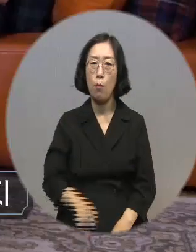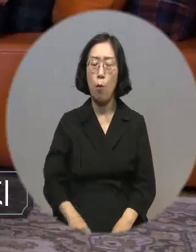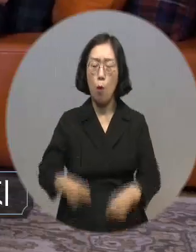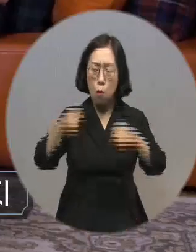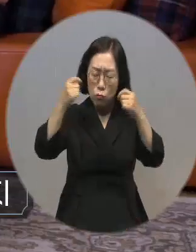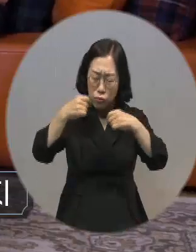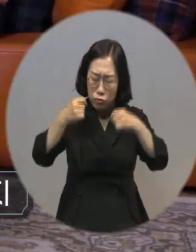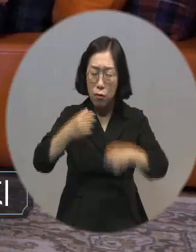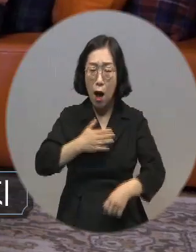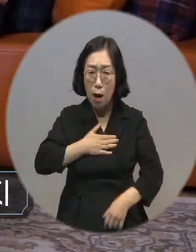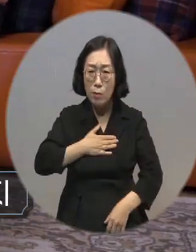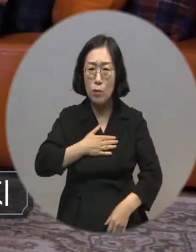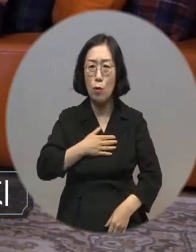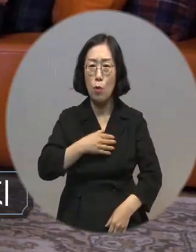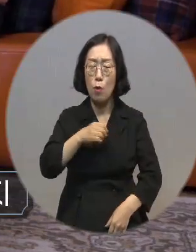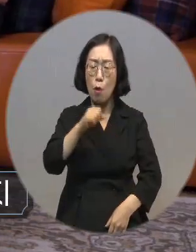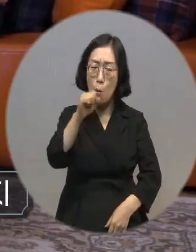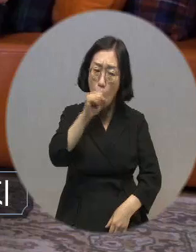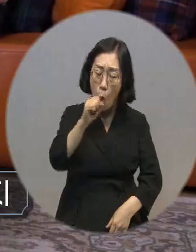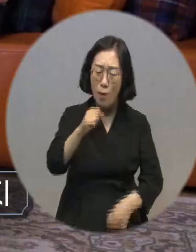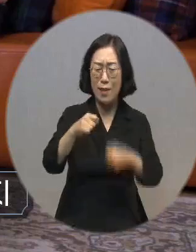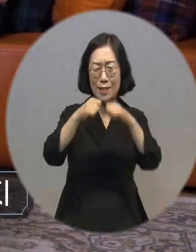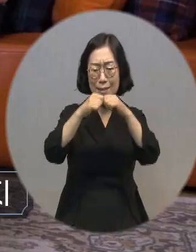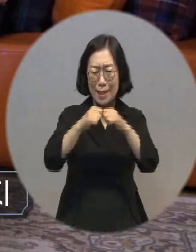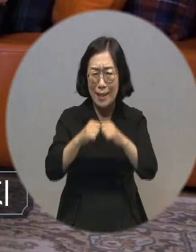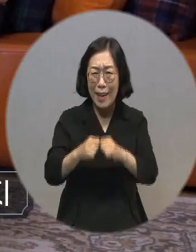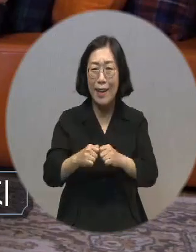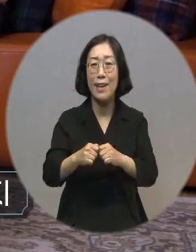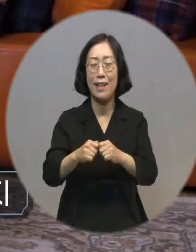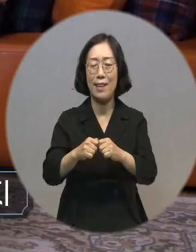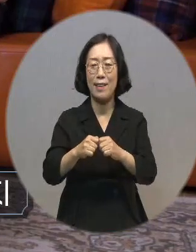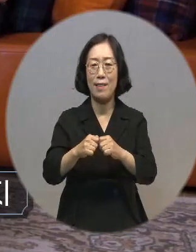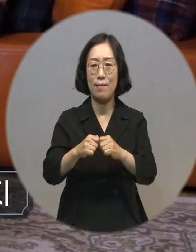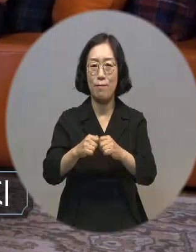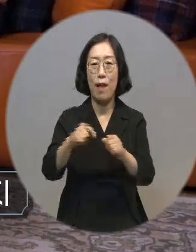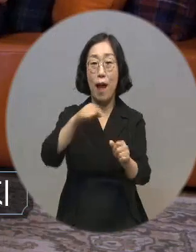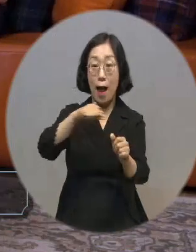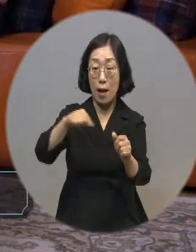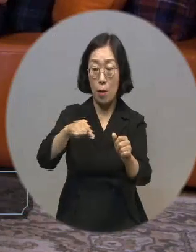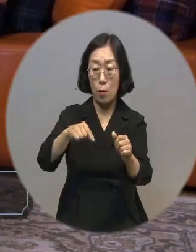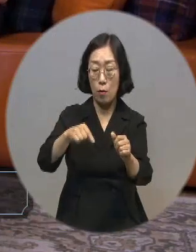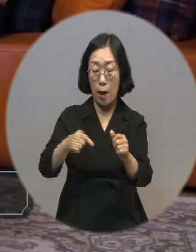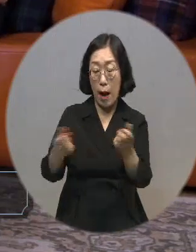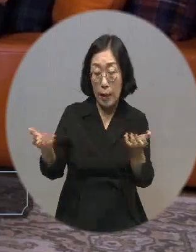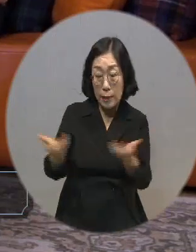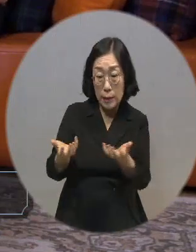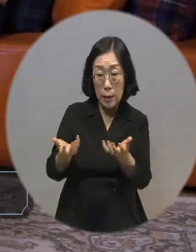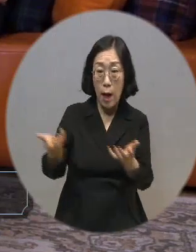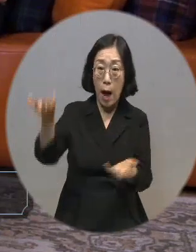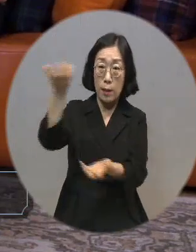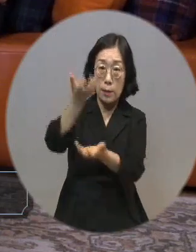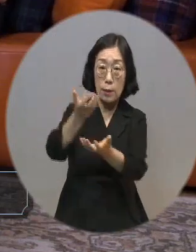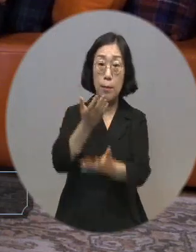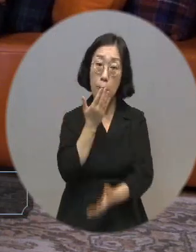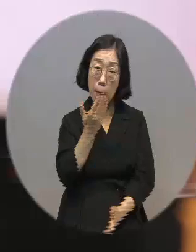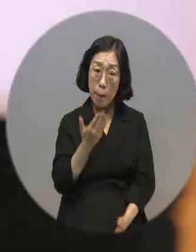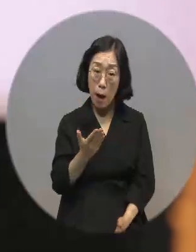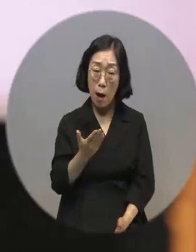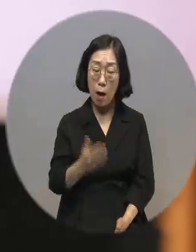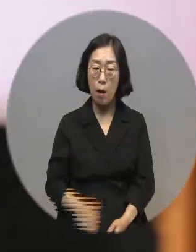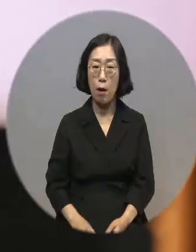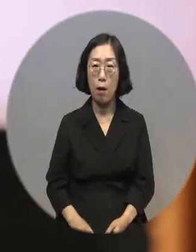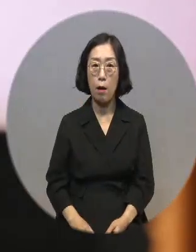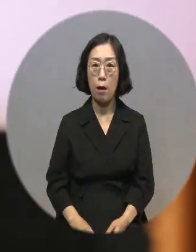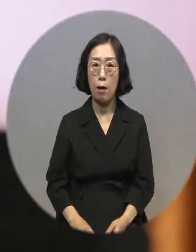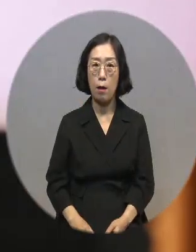우는지 교육이 조금 더 구체적으로. 네, 옆집에 살 수 있는지, 윗집에 살 수 있는지 이런 거 다 없이